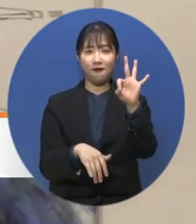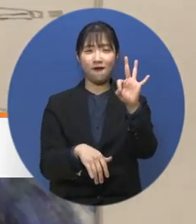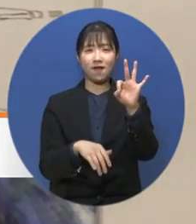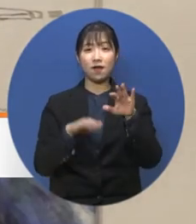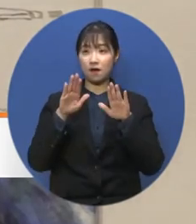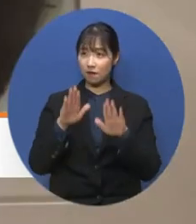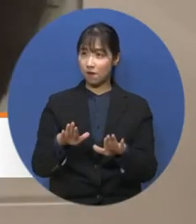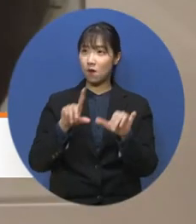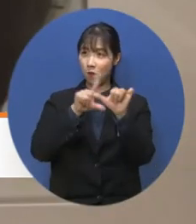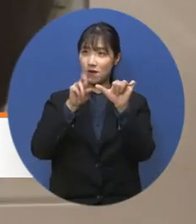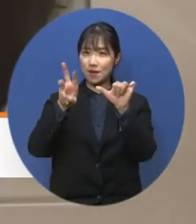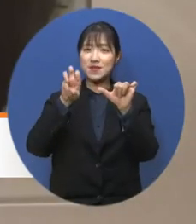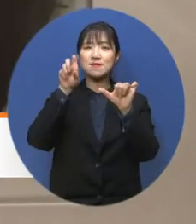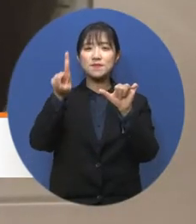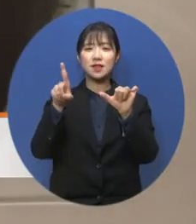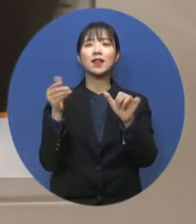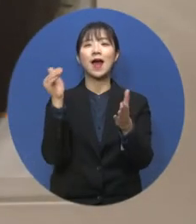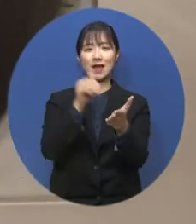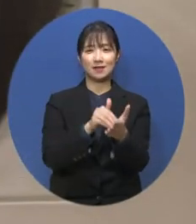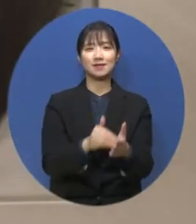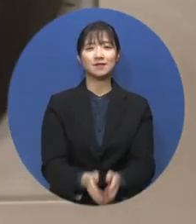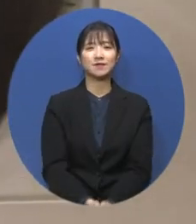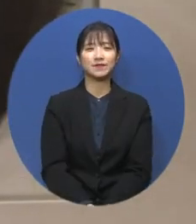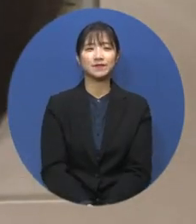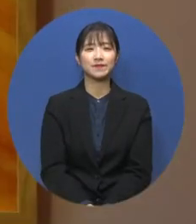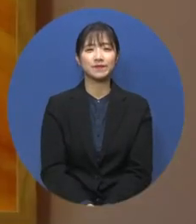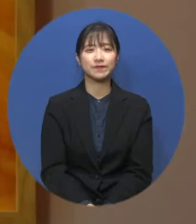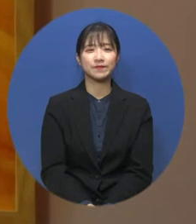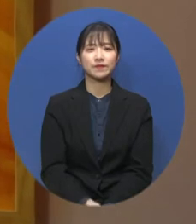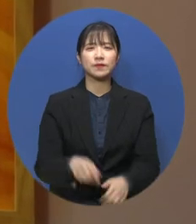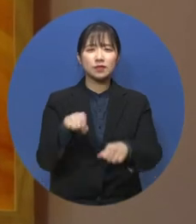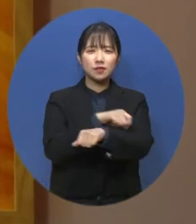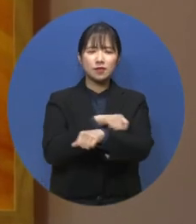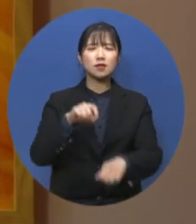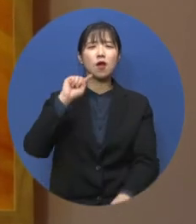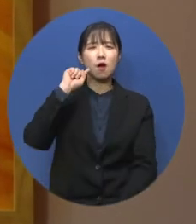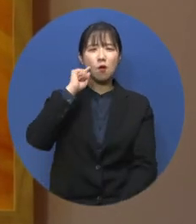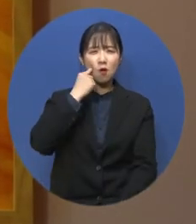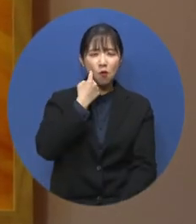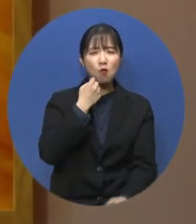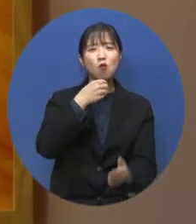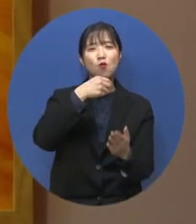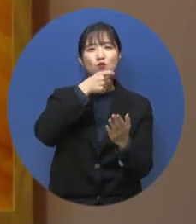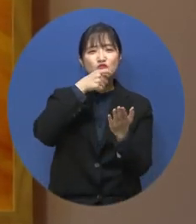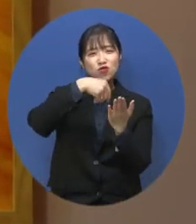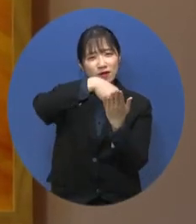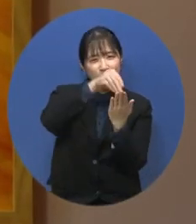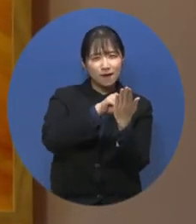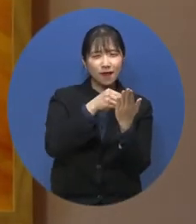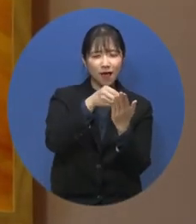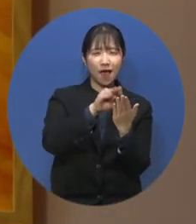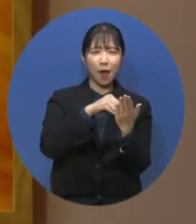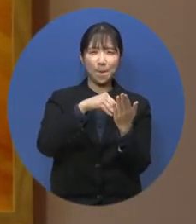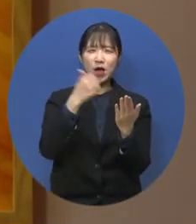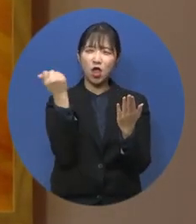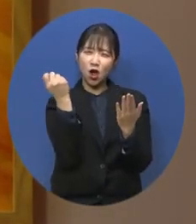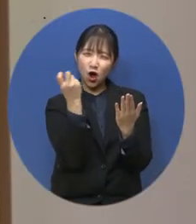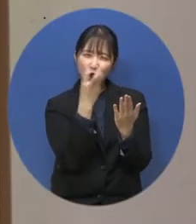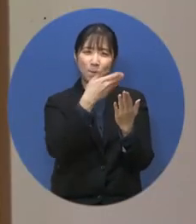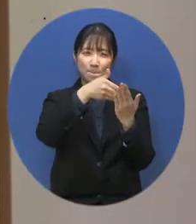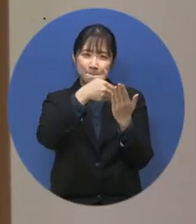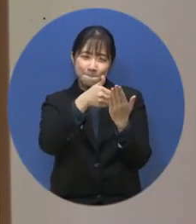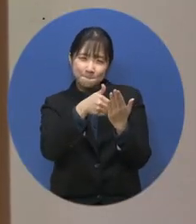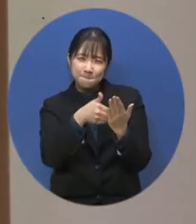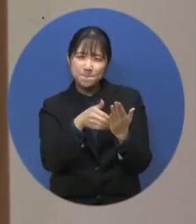오는 31일까지 선을 보입니다. 특히 고운 분체 물감을 얇게 여러 겹 겹쳐